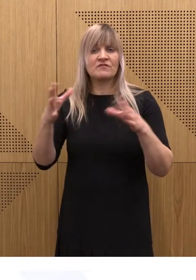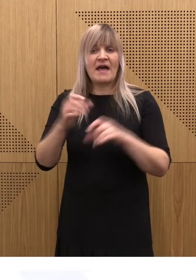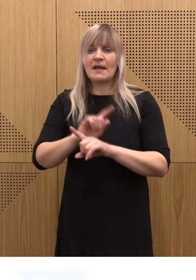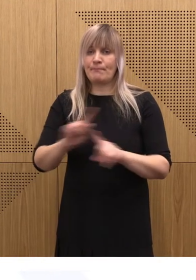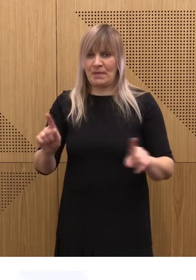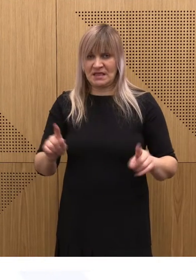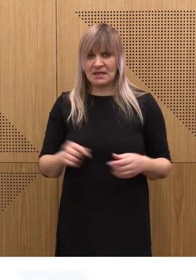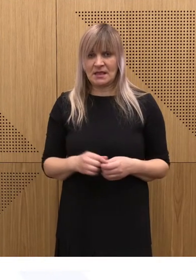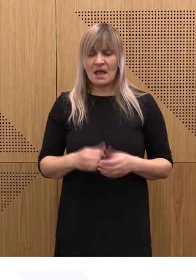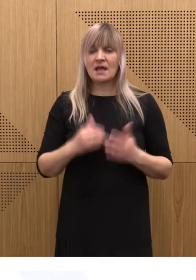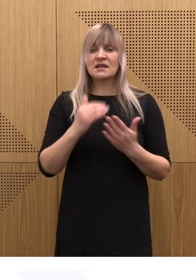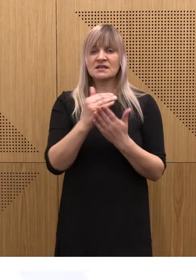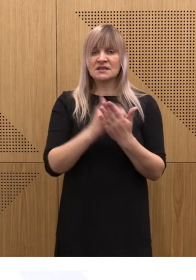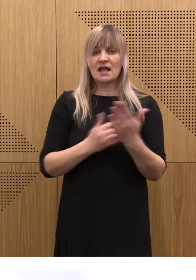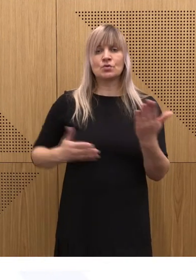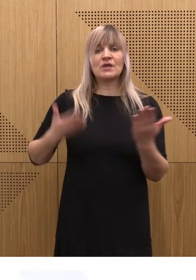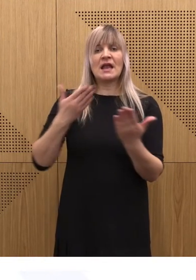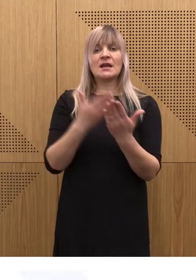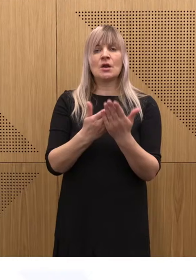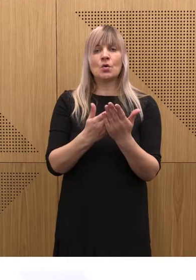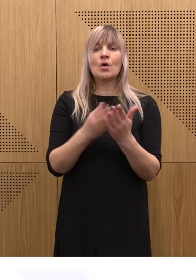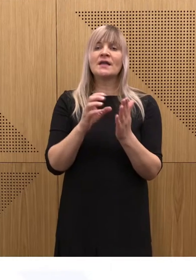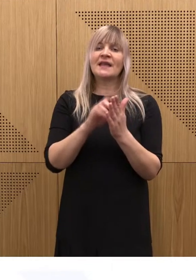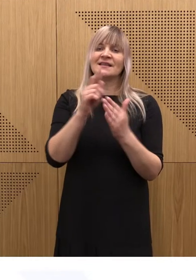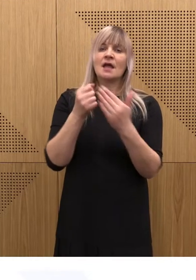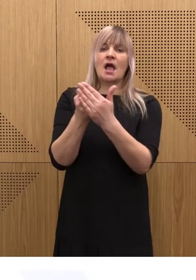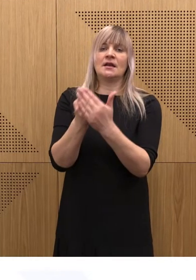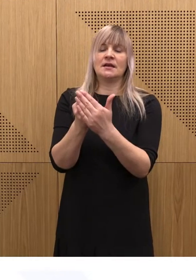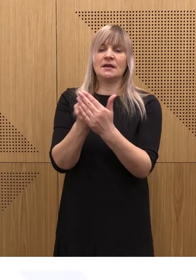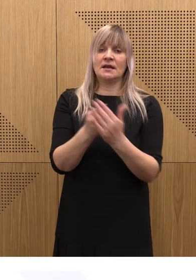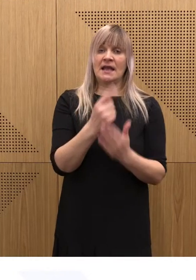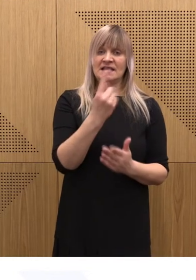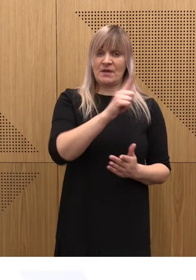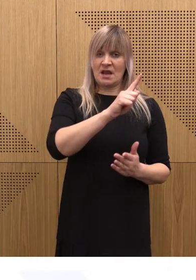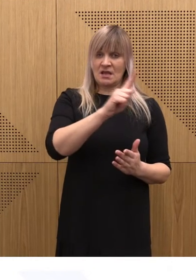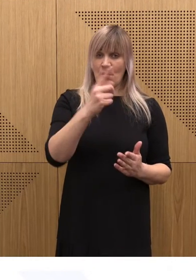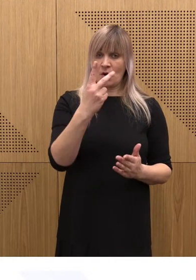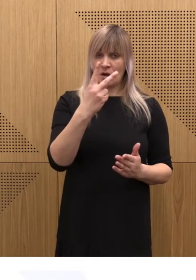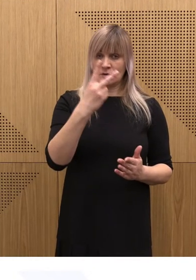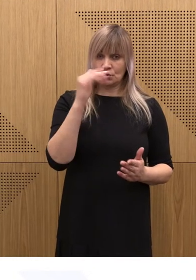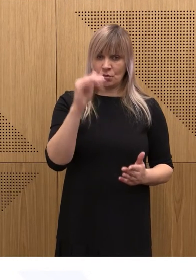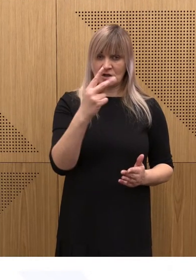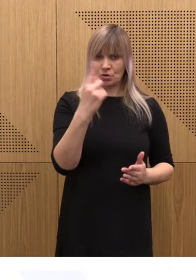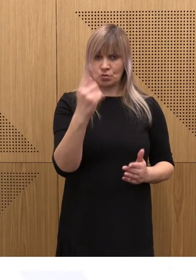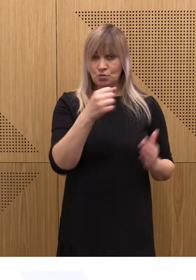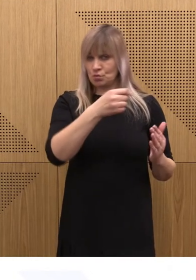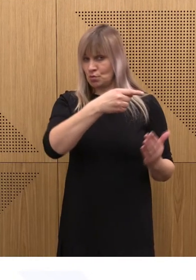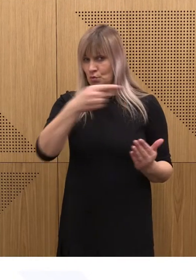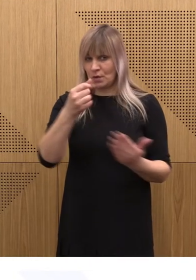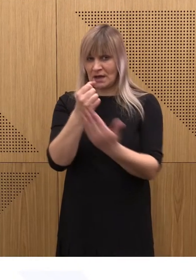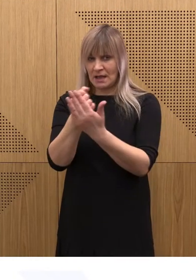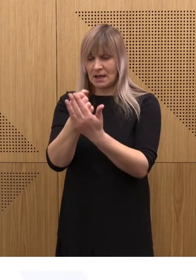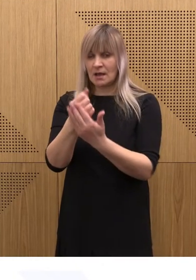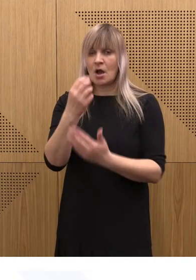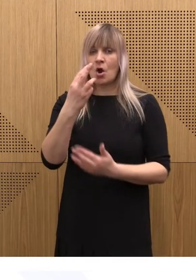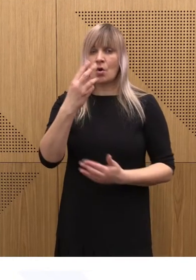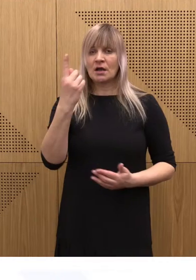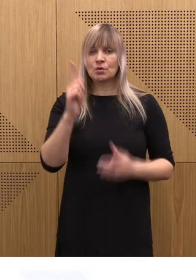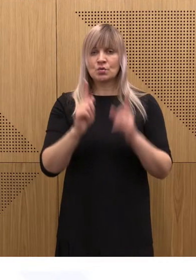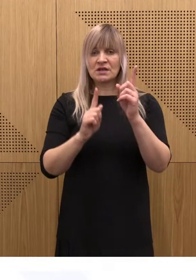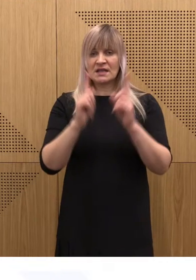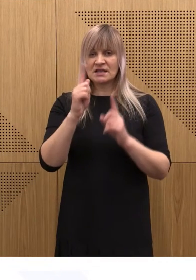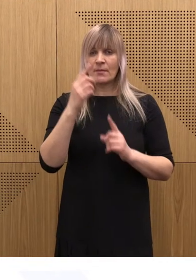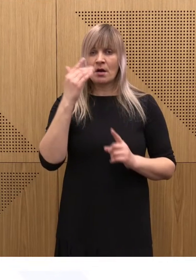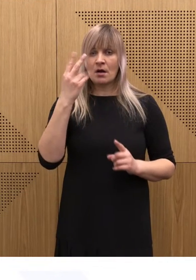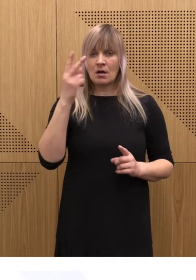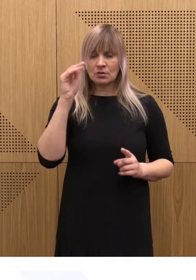see seaduseelnõu on tähtajaline, seda rakendatakse ajavahemikus 1. jaanuar 2021 kuni 31.